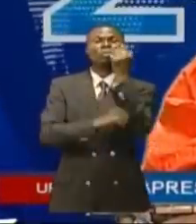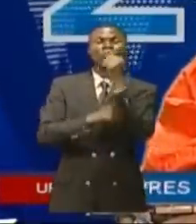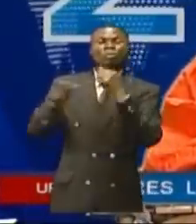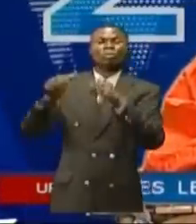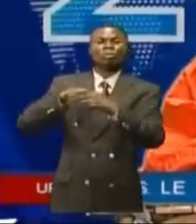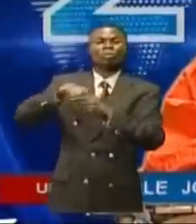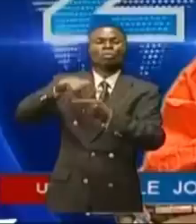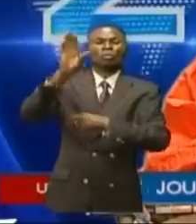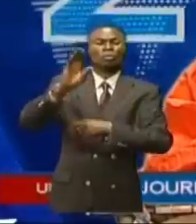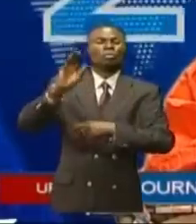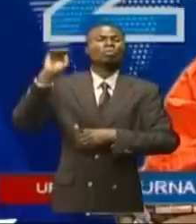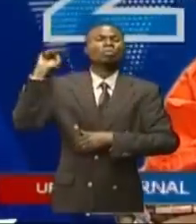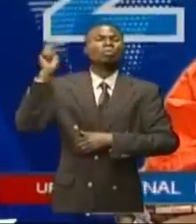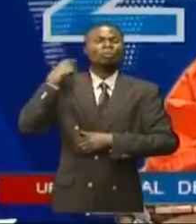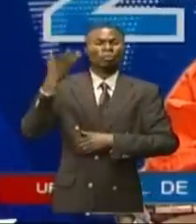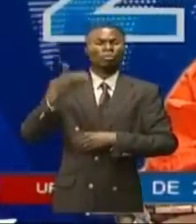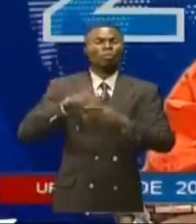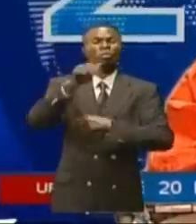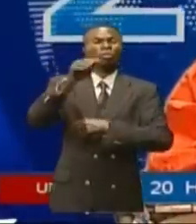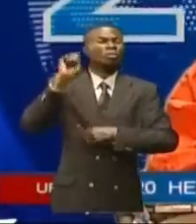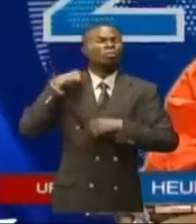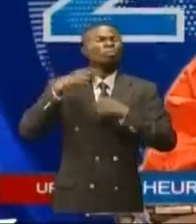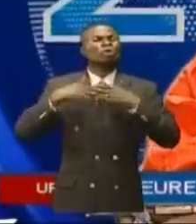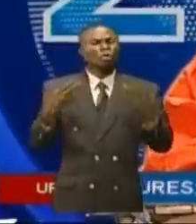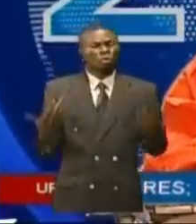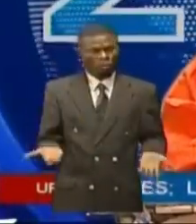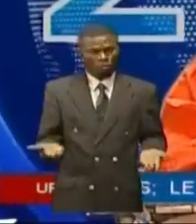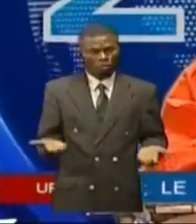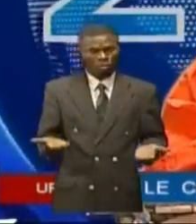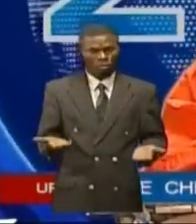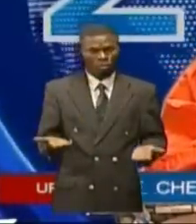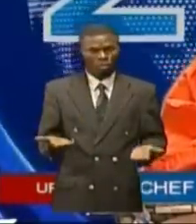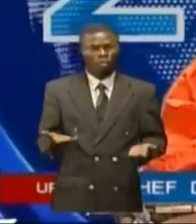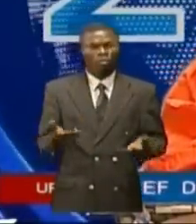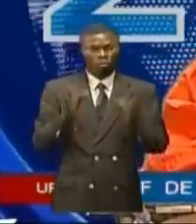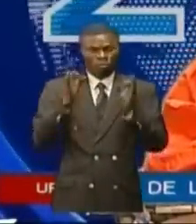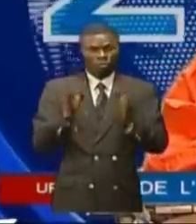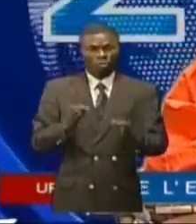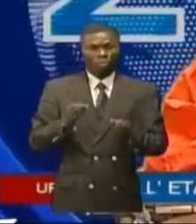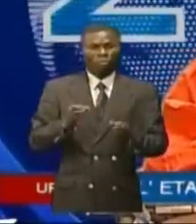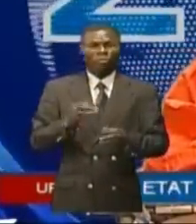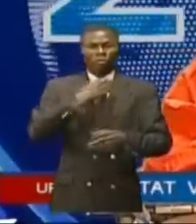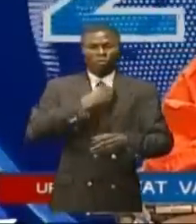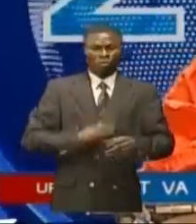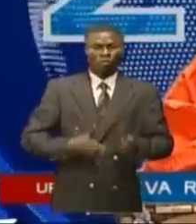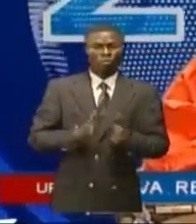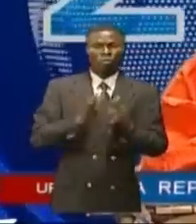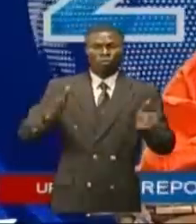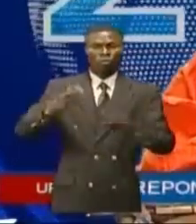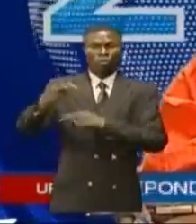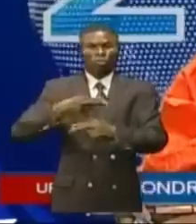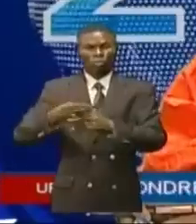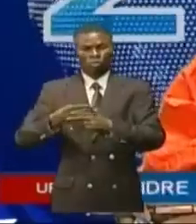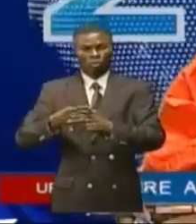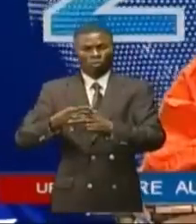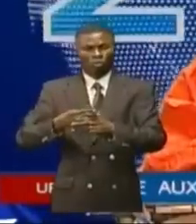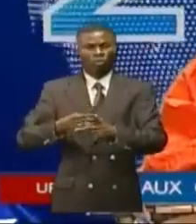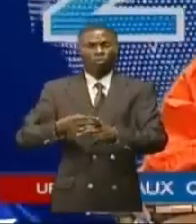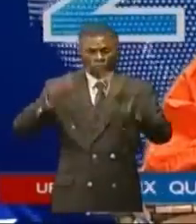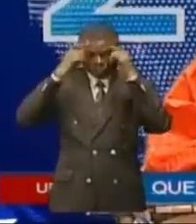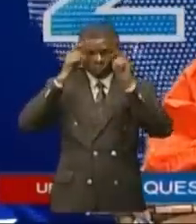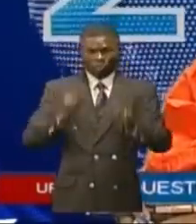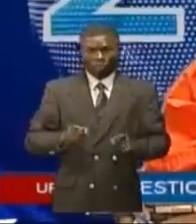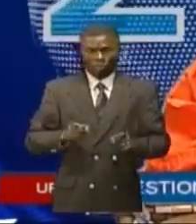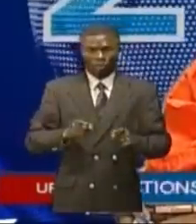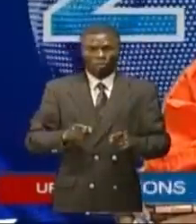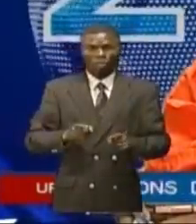ce condamné se serait retrouvé en dehors de la prison centrale de Makala. Monsieur le procureur général, près la Cour de cassation,